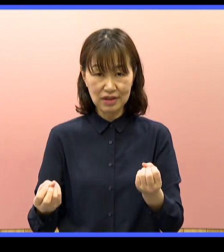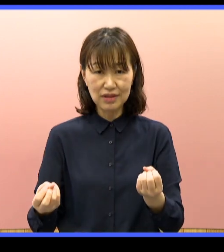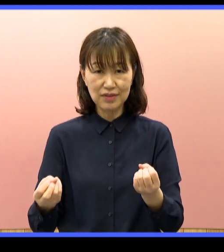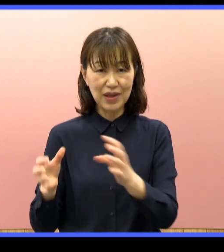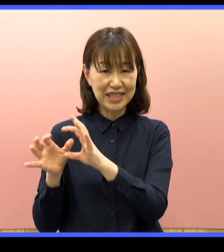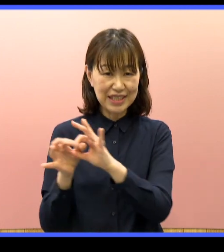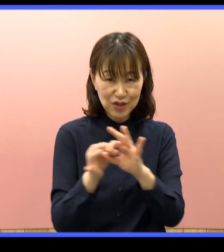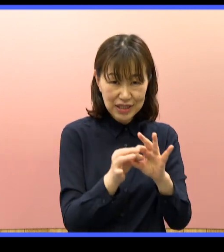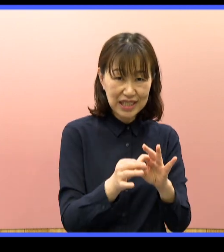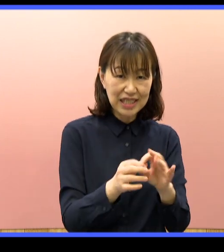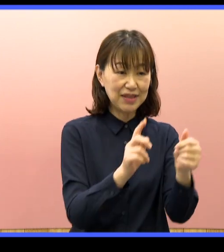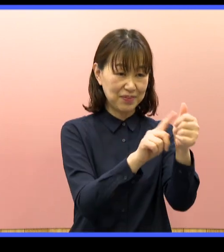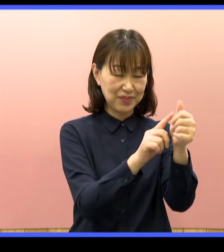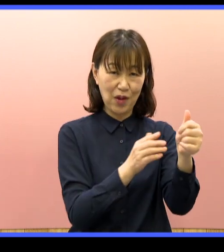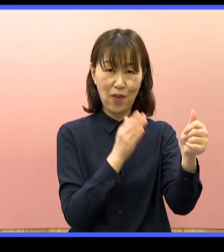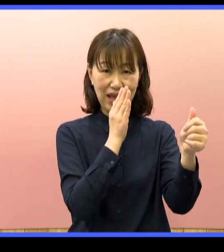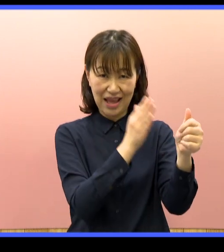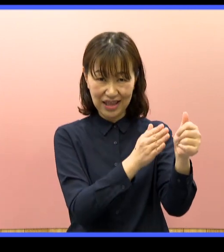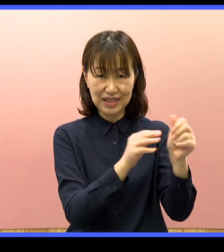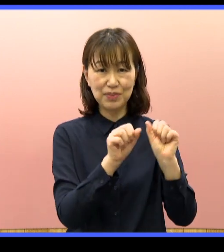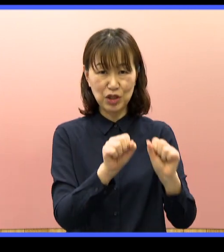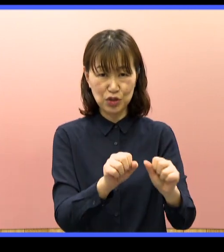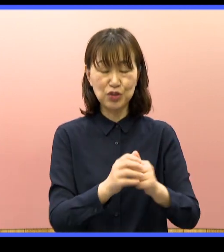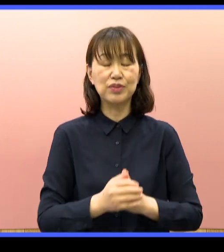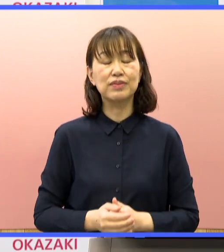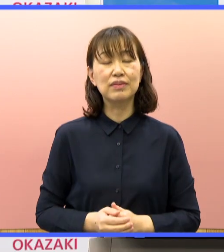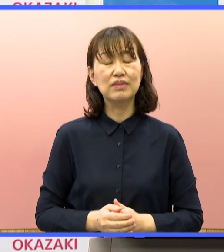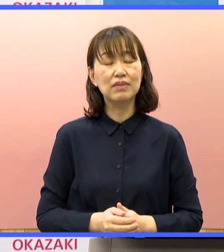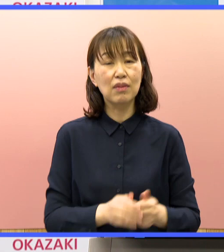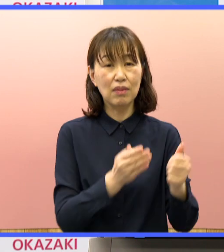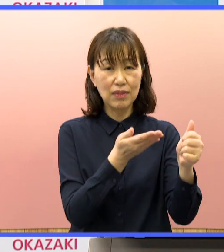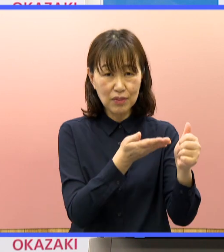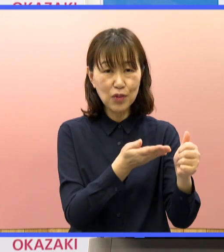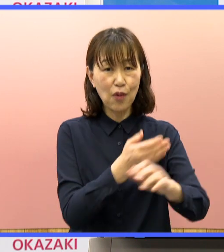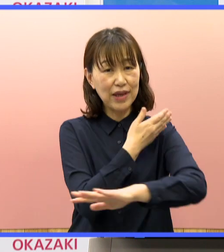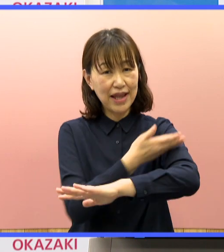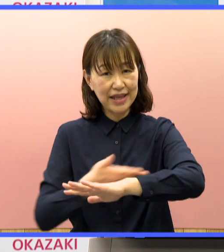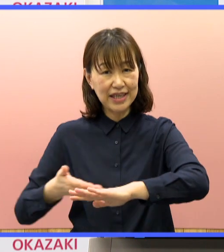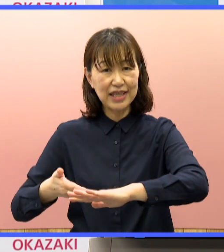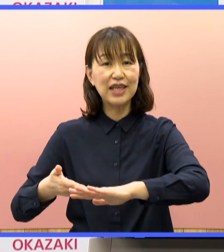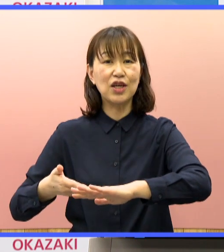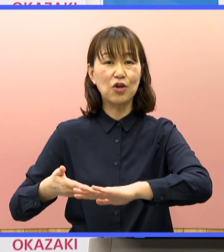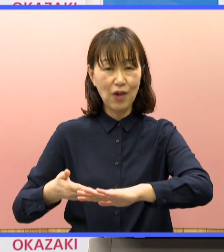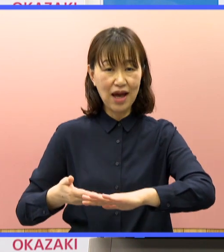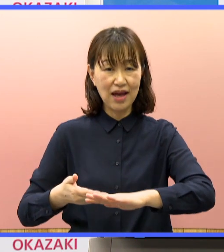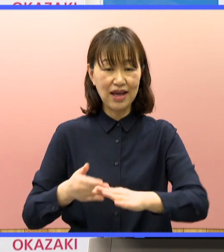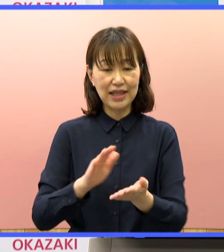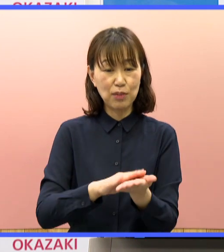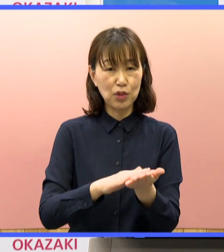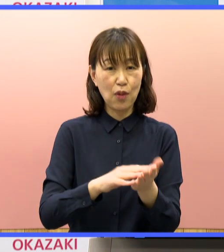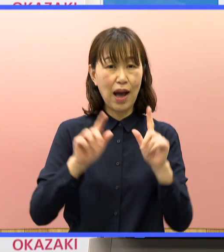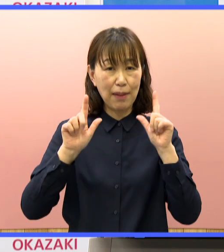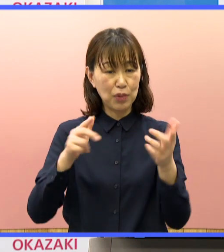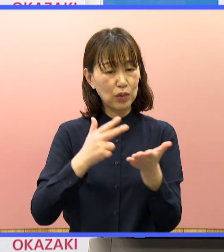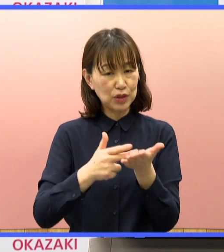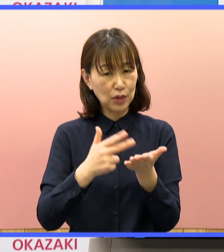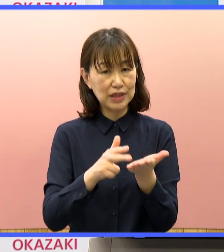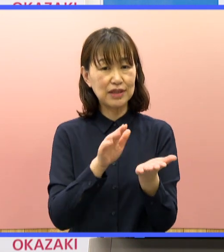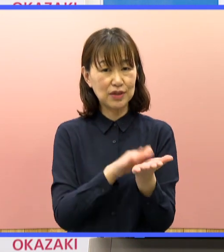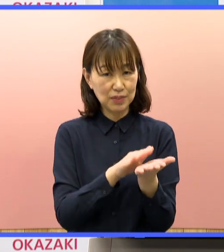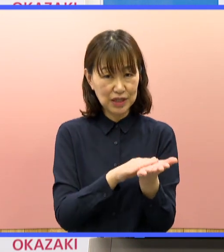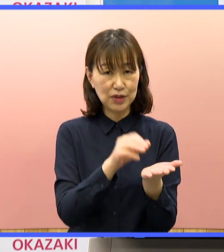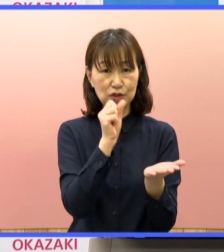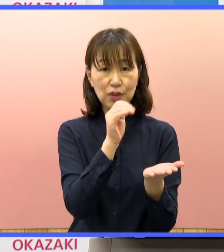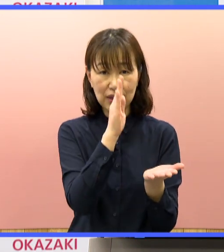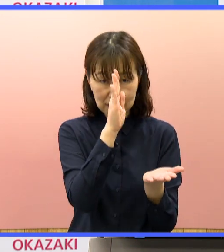ました。なお伊藤茂氏の経歴等につきましてはお手元の発表資料の通りでございますのでよろしくお願いいたします。私からの